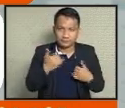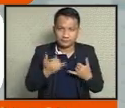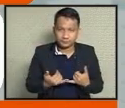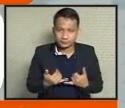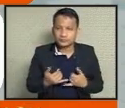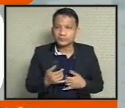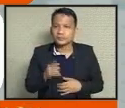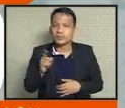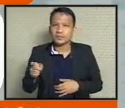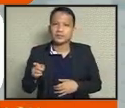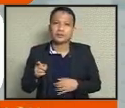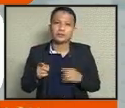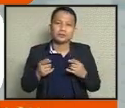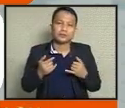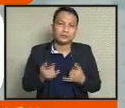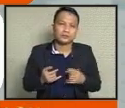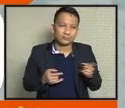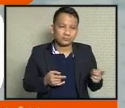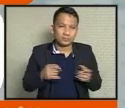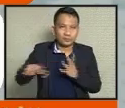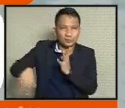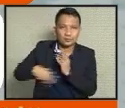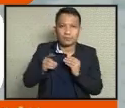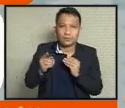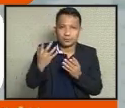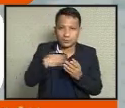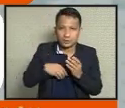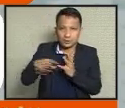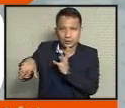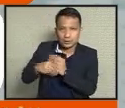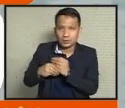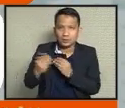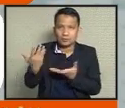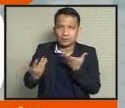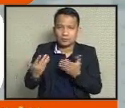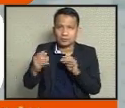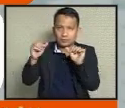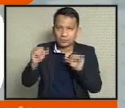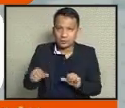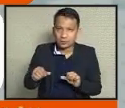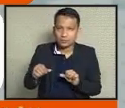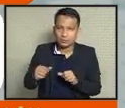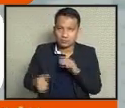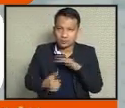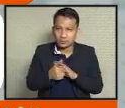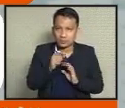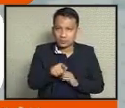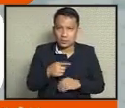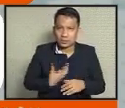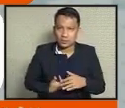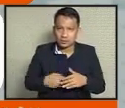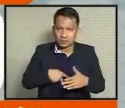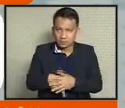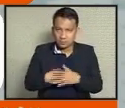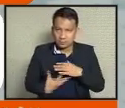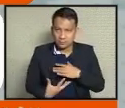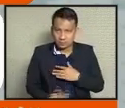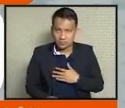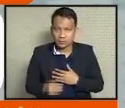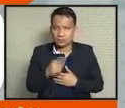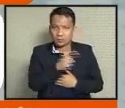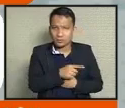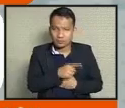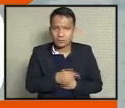ngayon ang pinakamatindi. Dinagdagan mo po, sir, ng mga kuwano nung kababoyan, pinalalabas na siya'y nagpalaglag, na siya'y